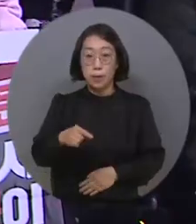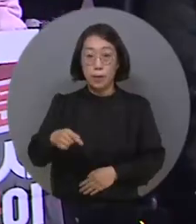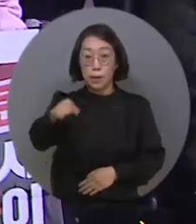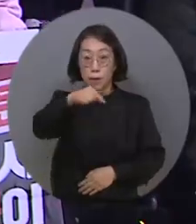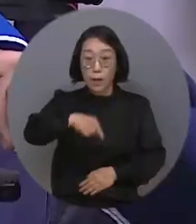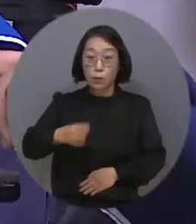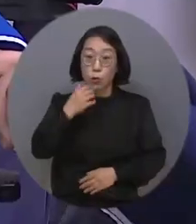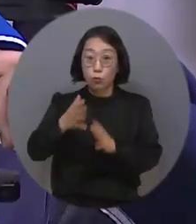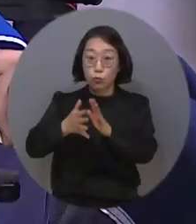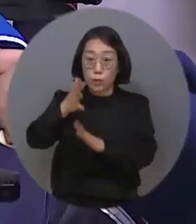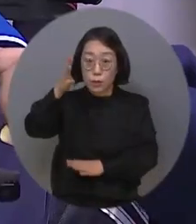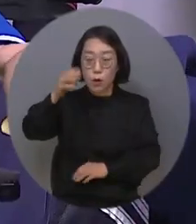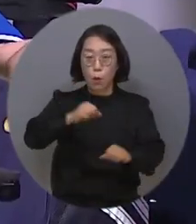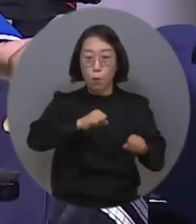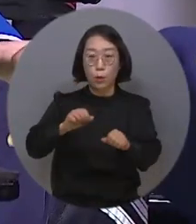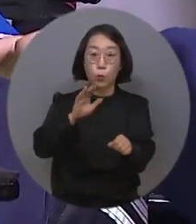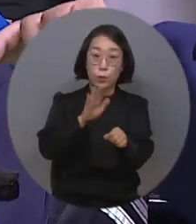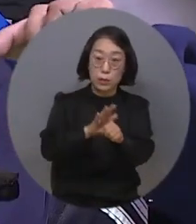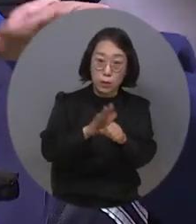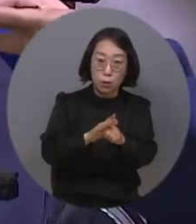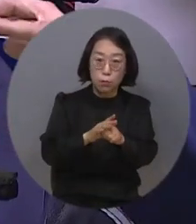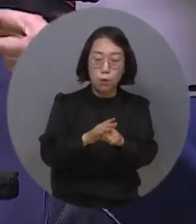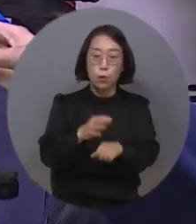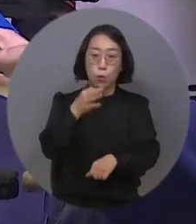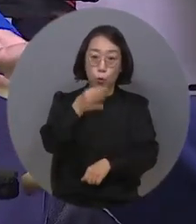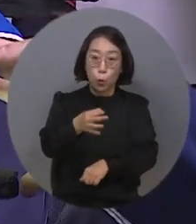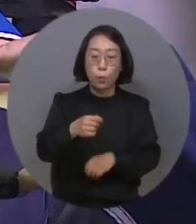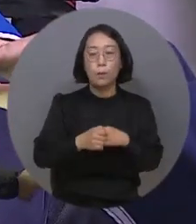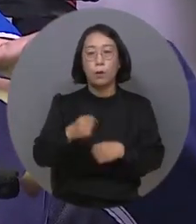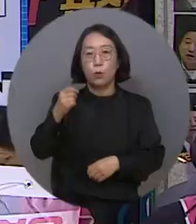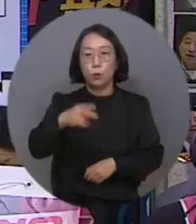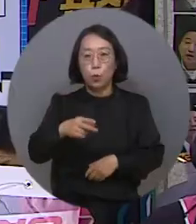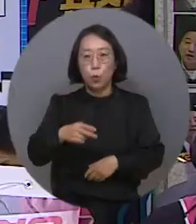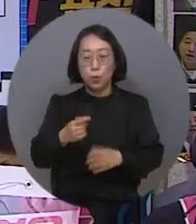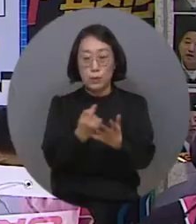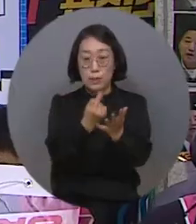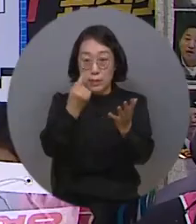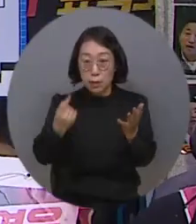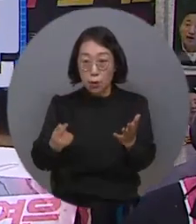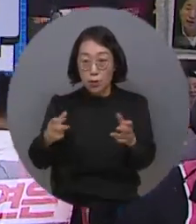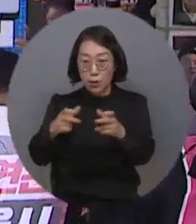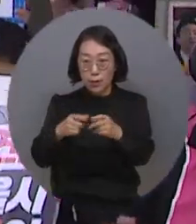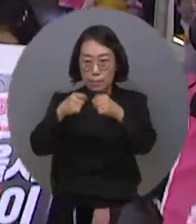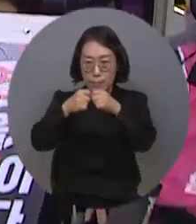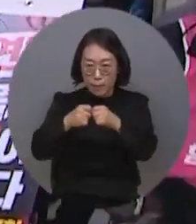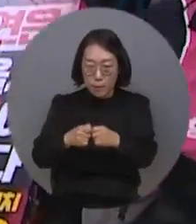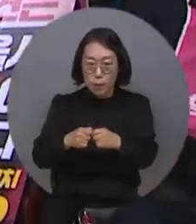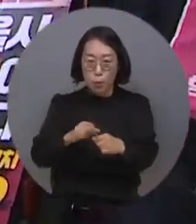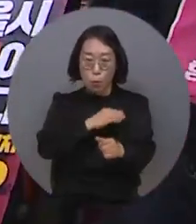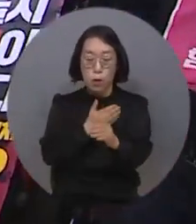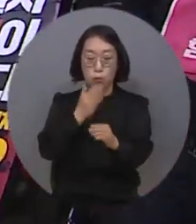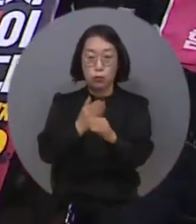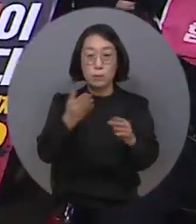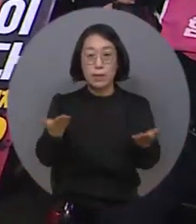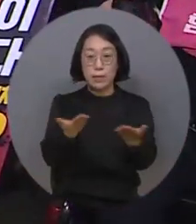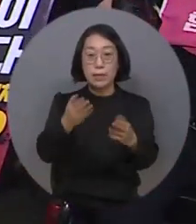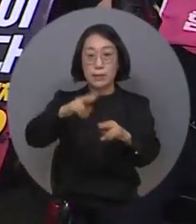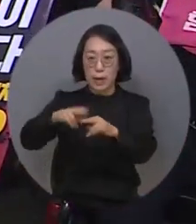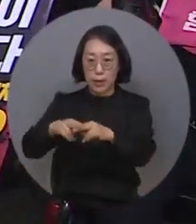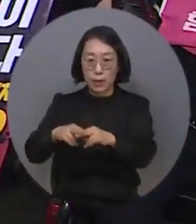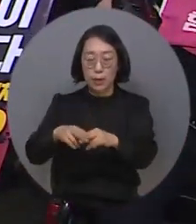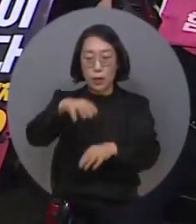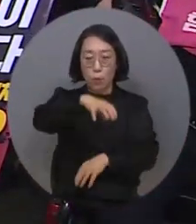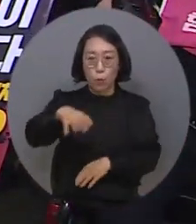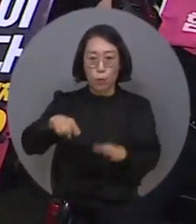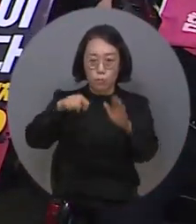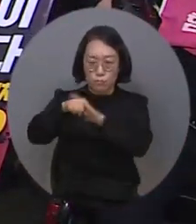과정에서 서울시는 활동지원 추가급여 일제 점검, 탈시설 장애인 전수조사, 권리중심 일자리, 수행기간,